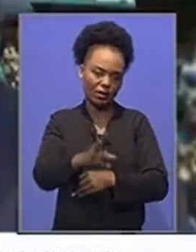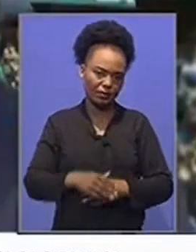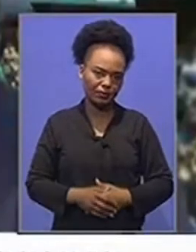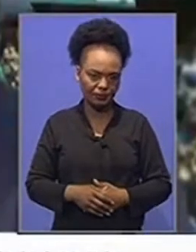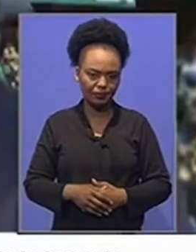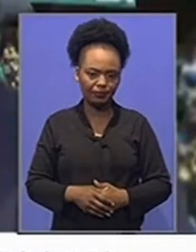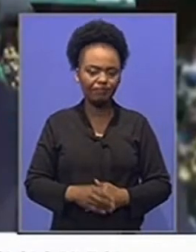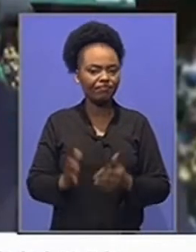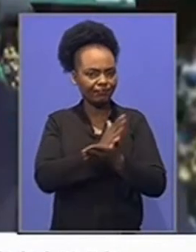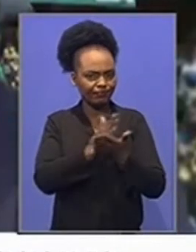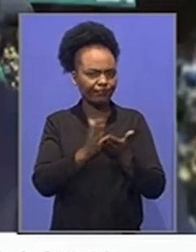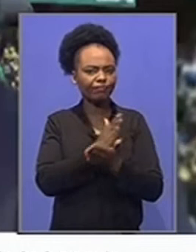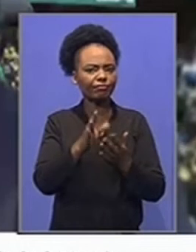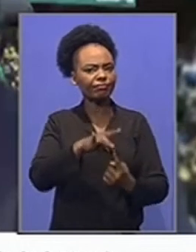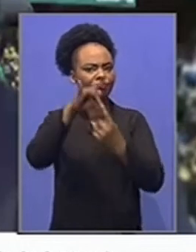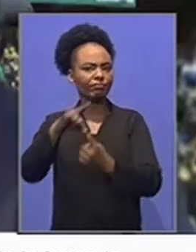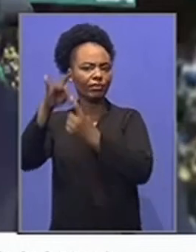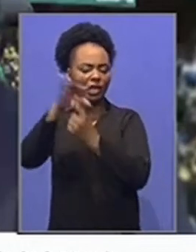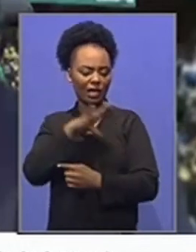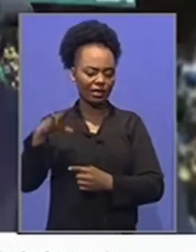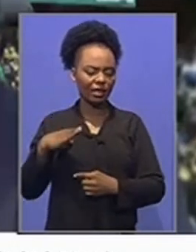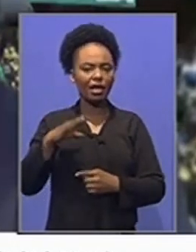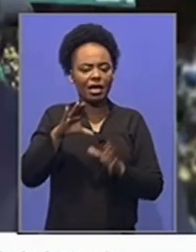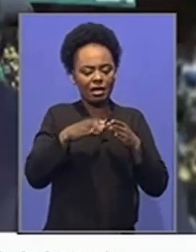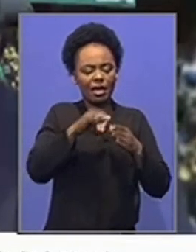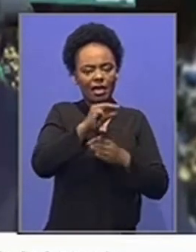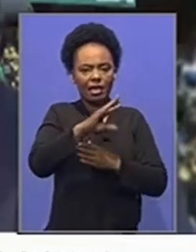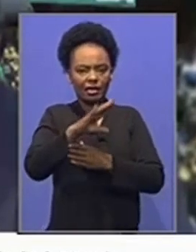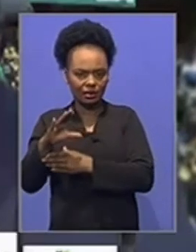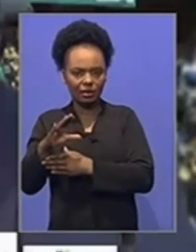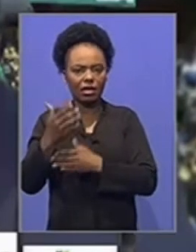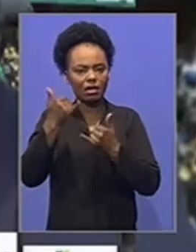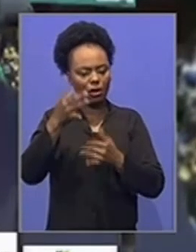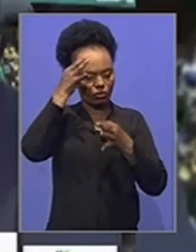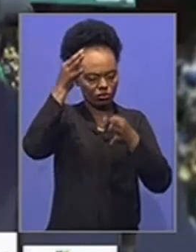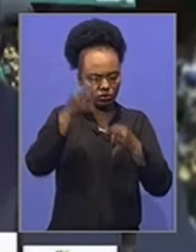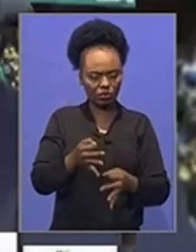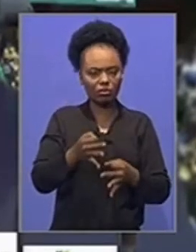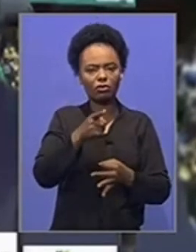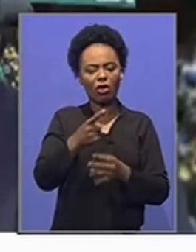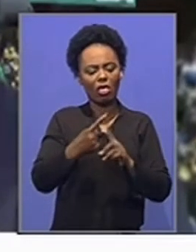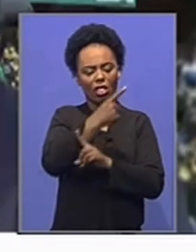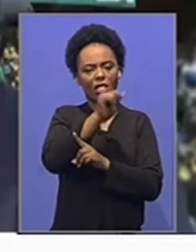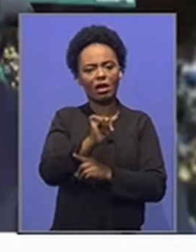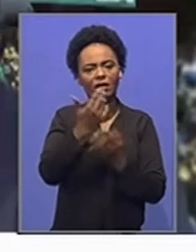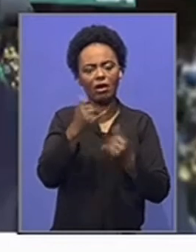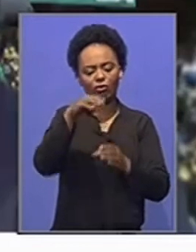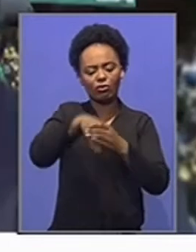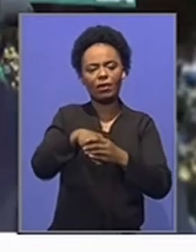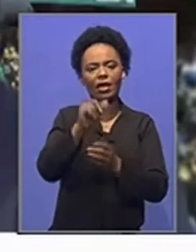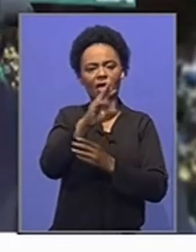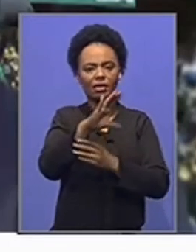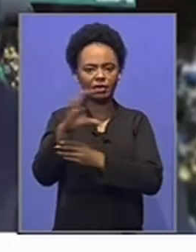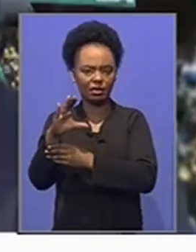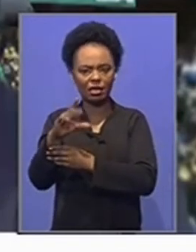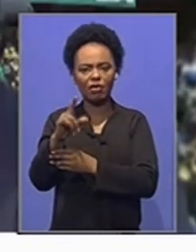ba romilweng go pusong jaaka makhanselara ANC ba tshotse tshwetso ya go gwetla ditlhopho tsa dipuso selegae mo boemong jwa mekgatlho